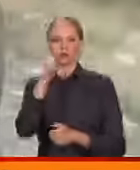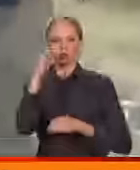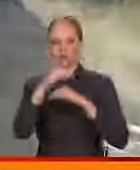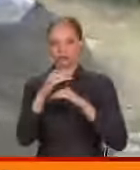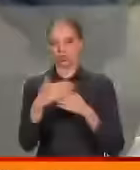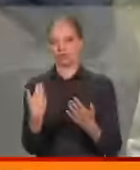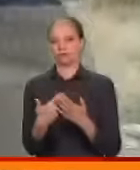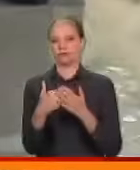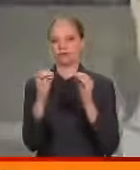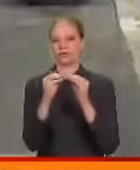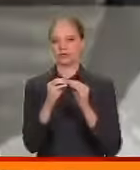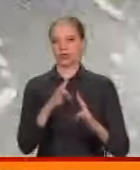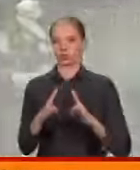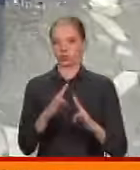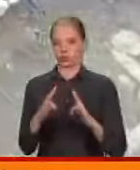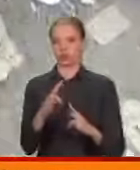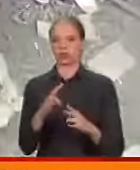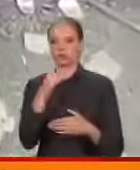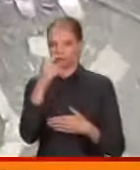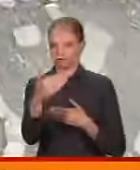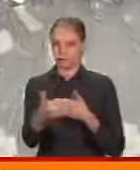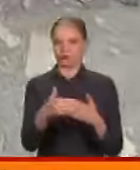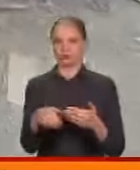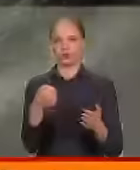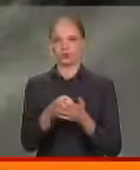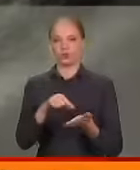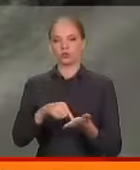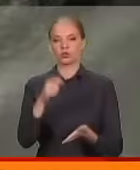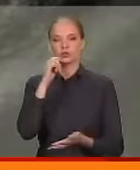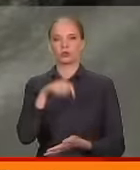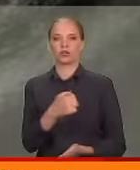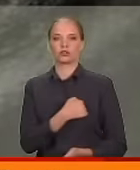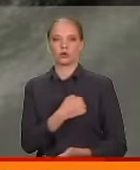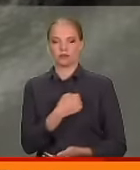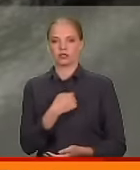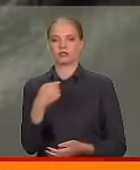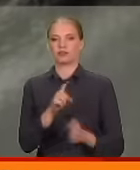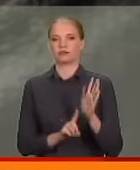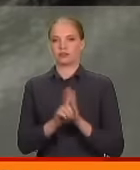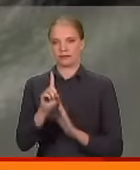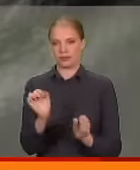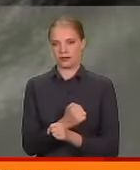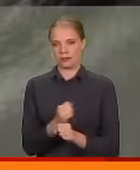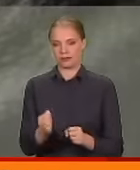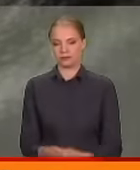ввечері приблизно десяток терористів у притул наблизилися до позиції українського війська. Зав'язався